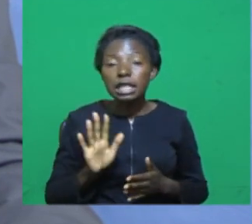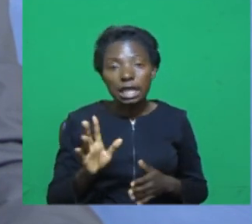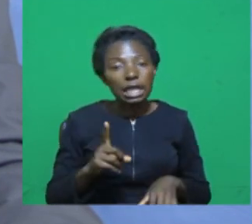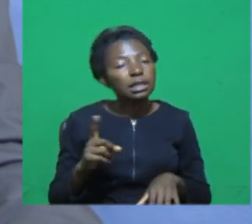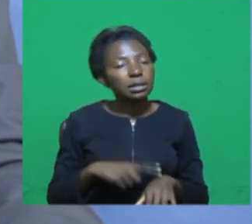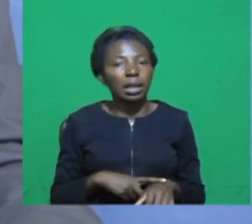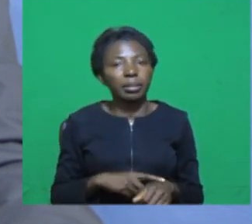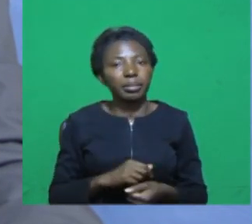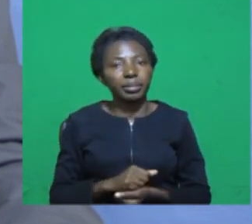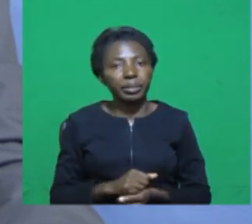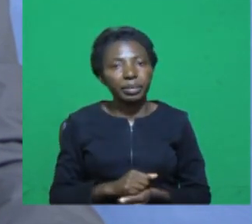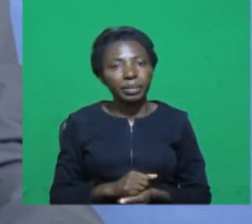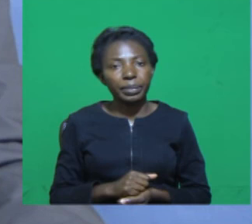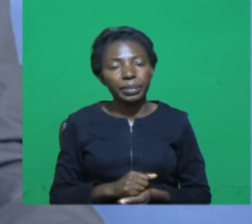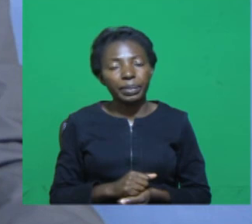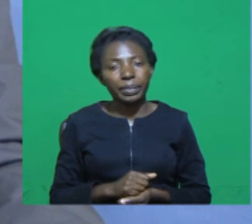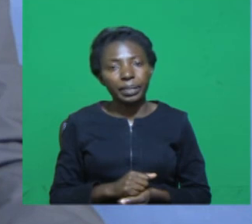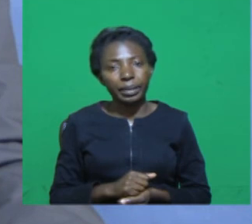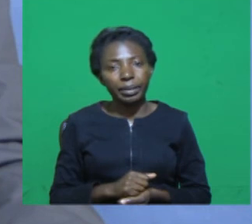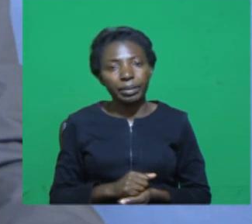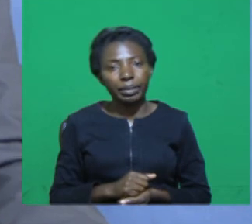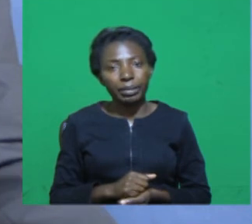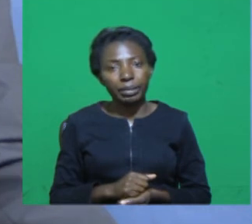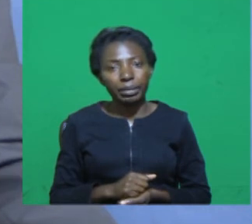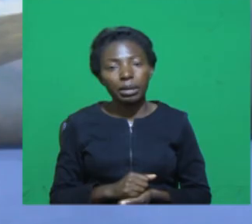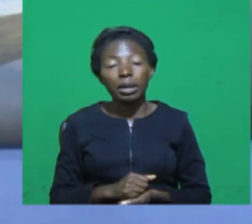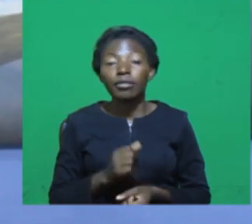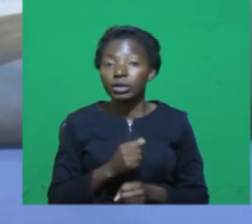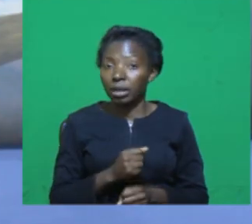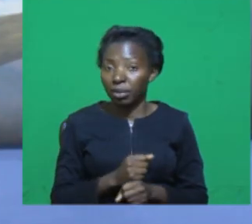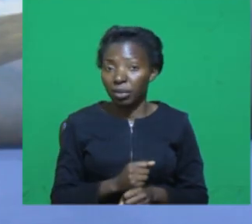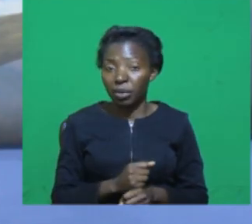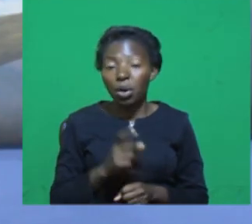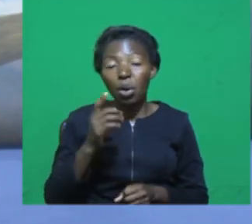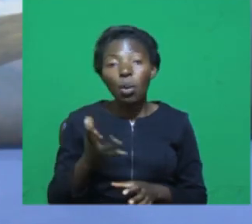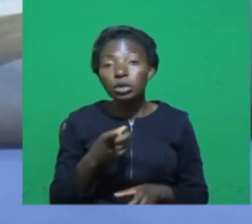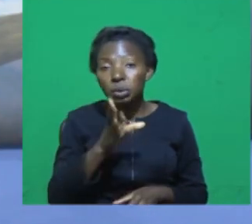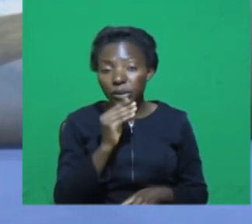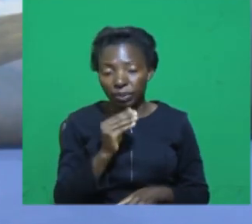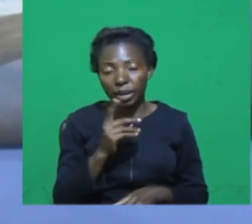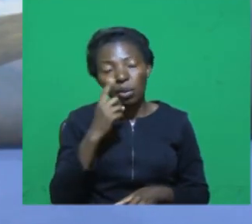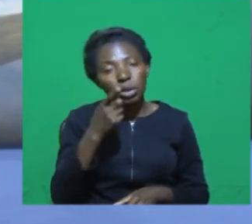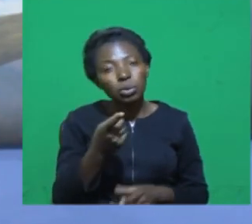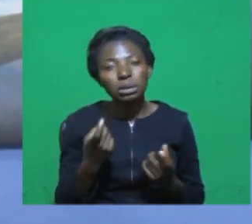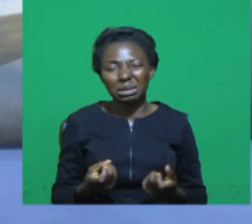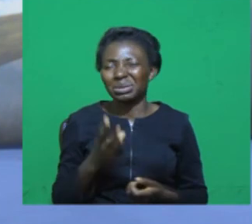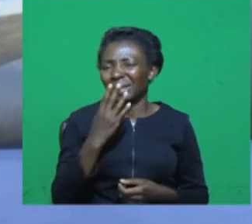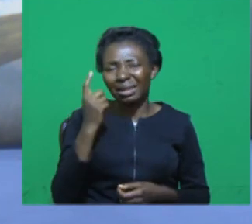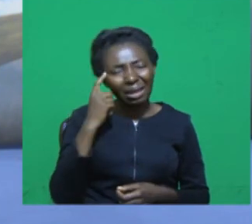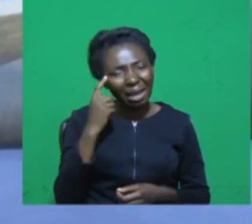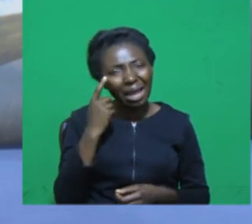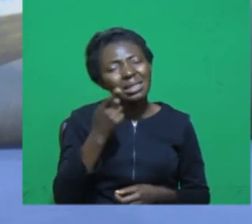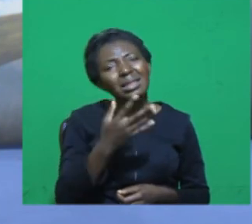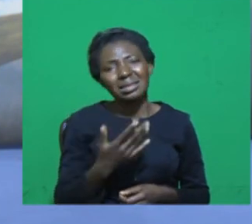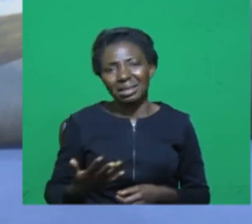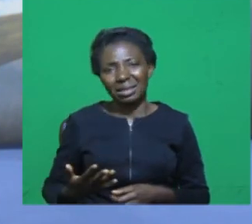Alright. But kune zvimwe zvinhu zvekuti sematauriro avo uri kuita mufundisi, makagara munogona kutonyatsoona kuti